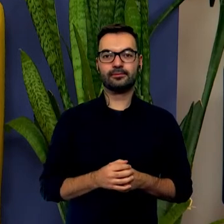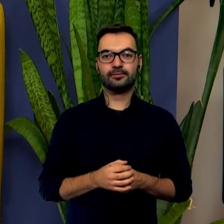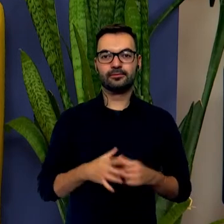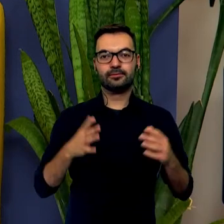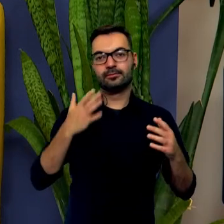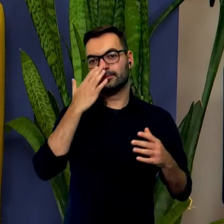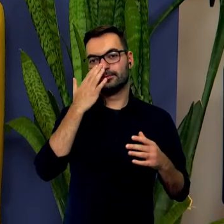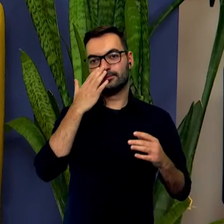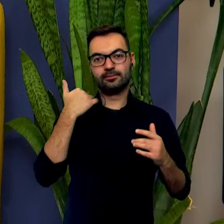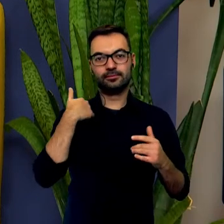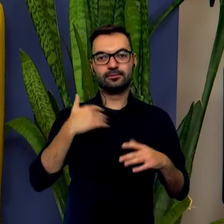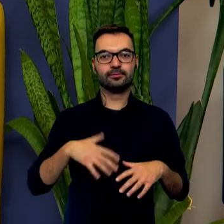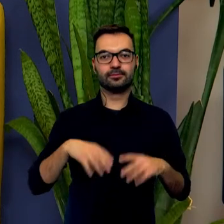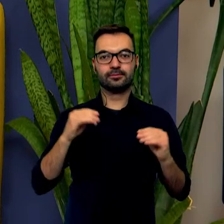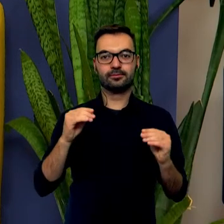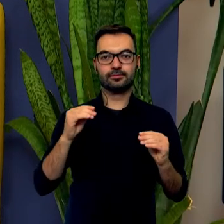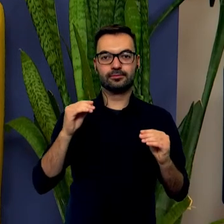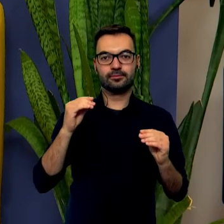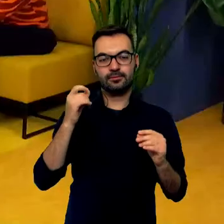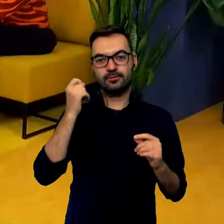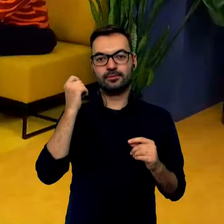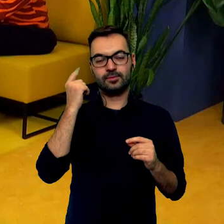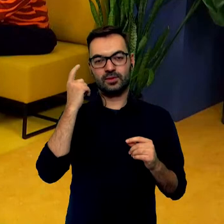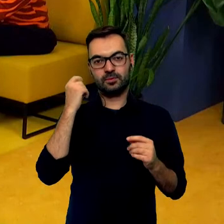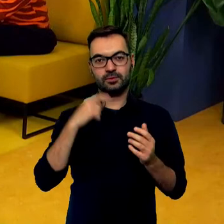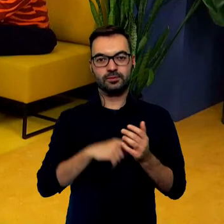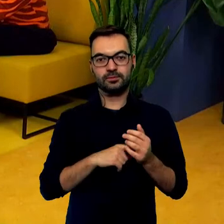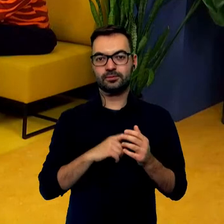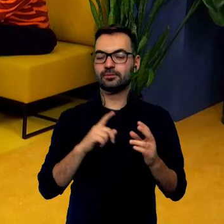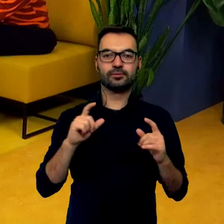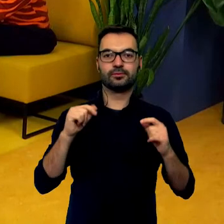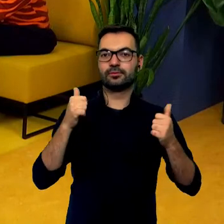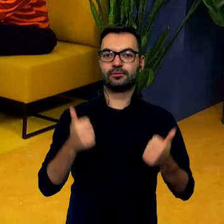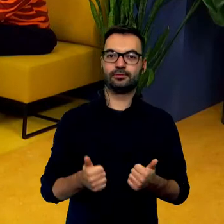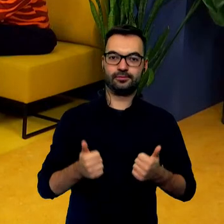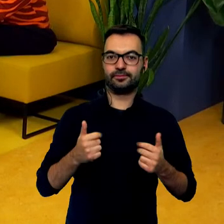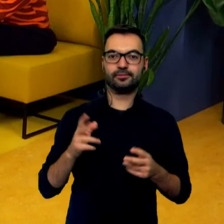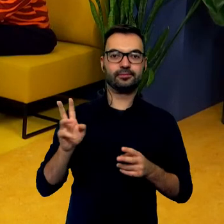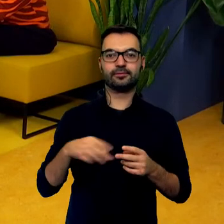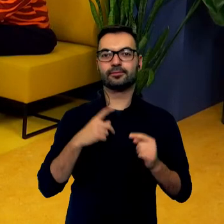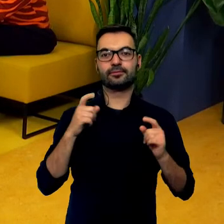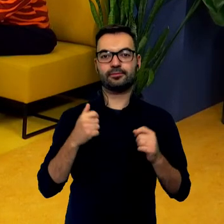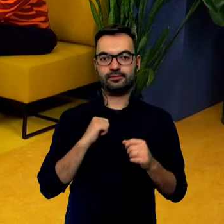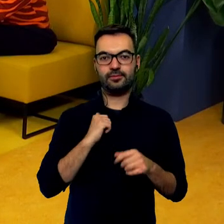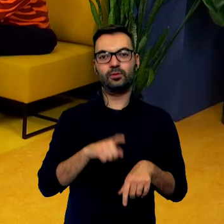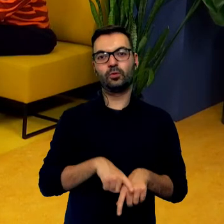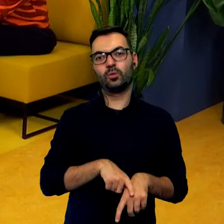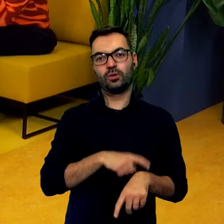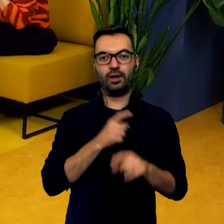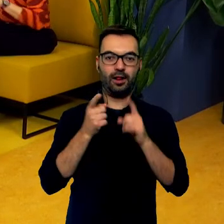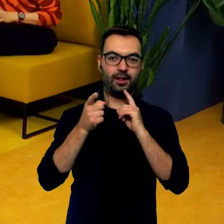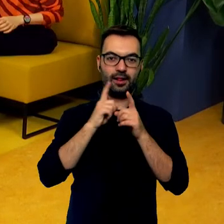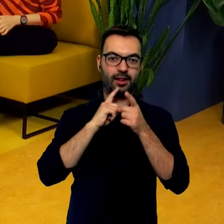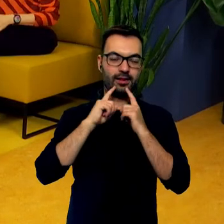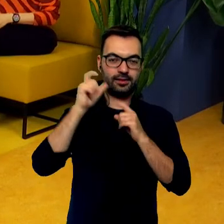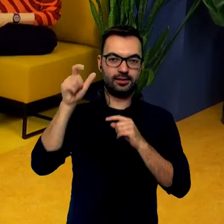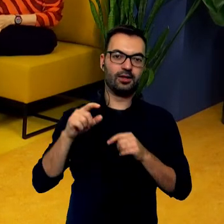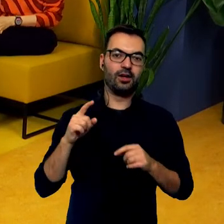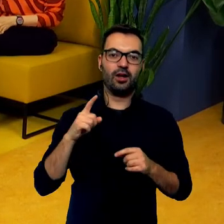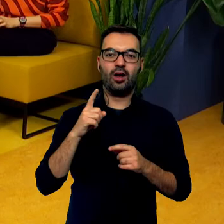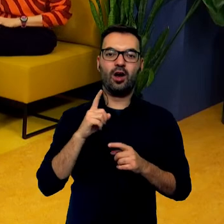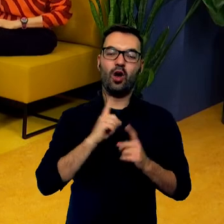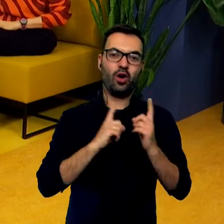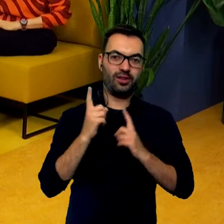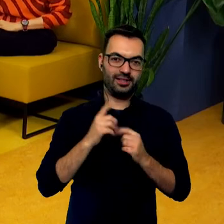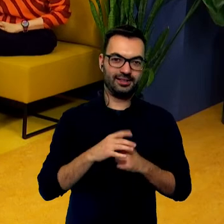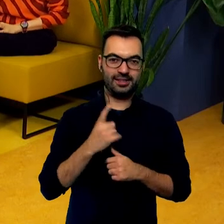o początki pomysłu na to, od czego się zaczęło, żeby właśnie taką długą rozmowę z Dawidem Ogrodnikiem przeprowadzić? Bo